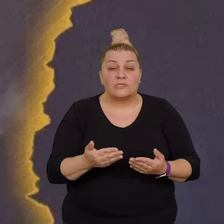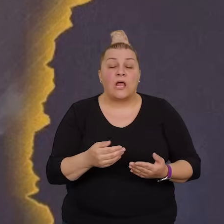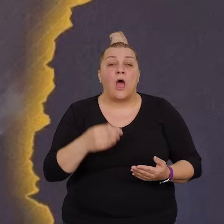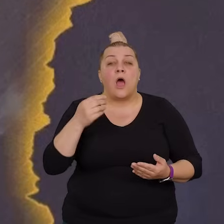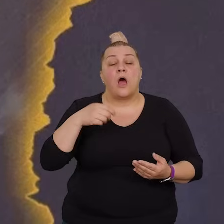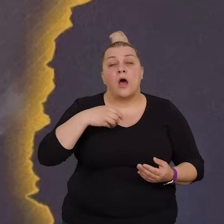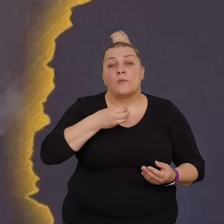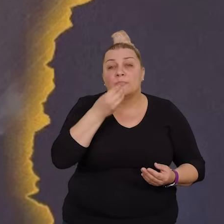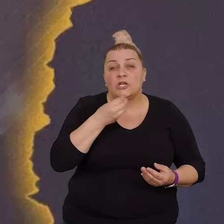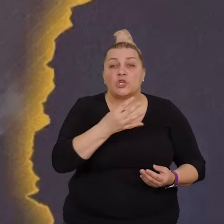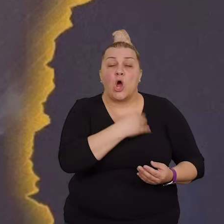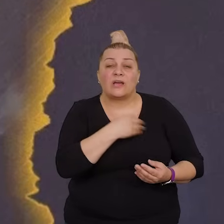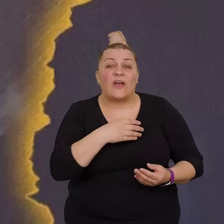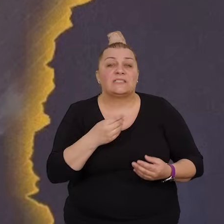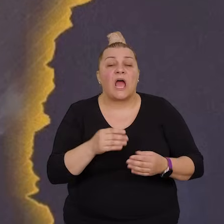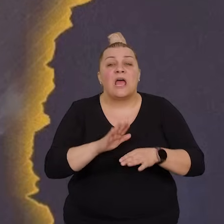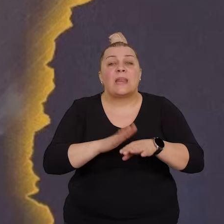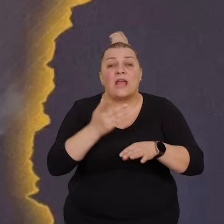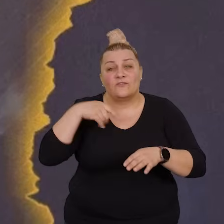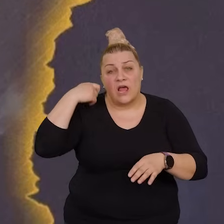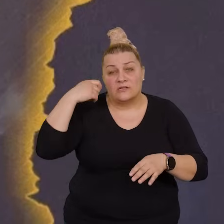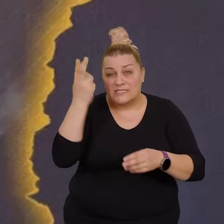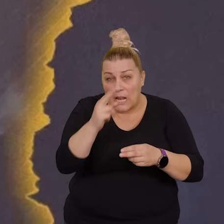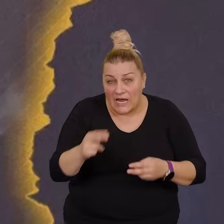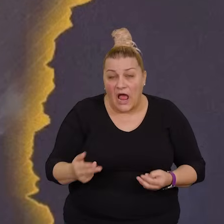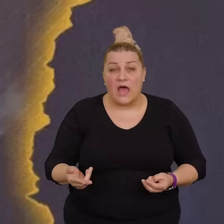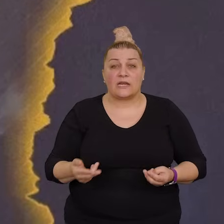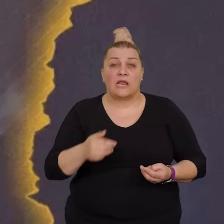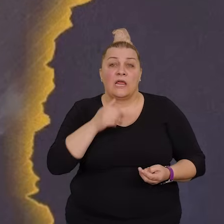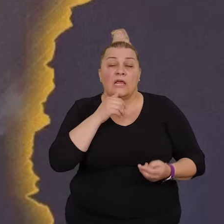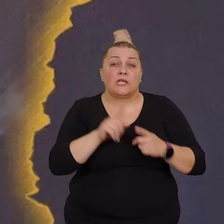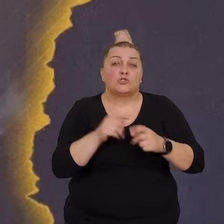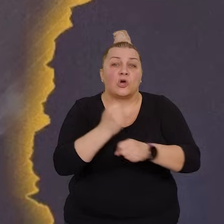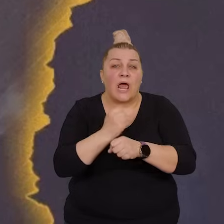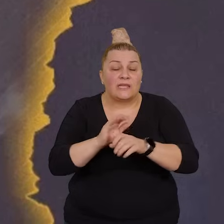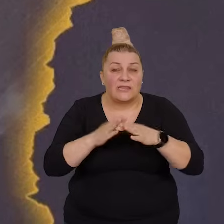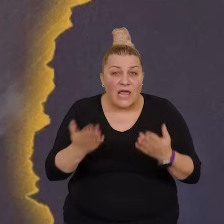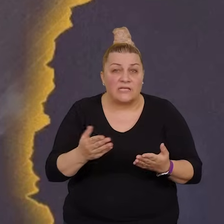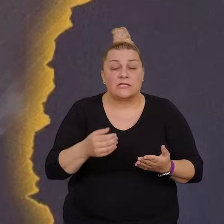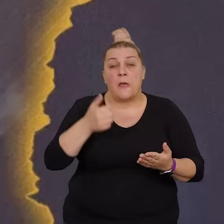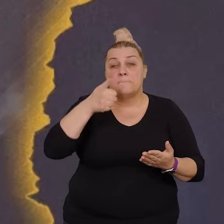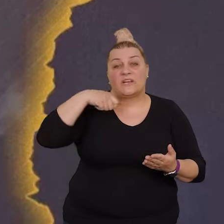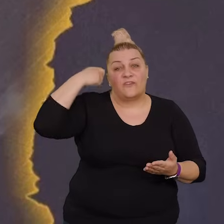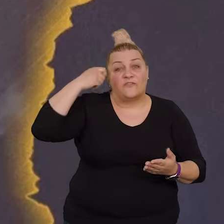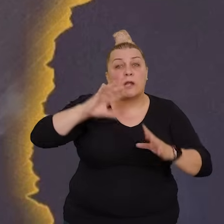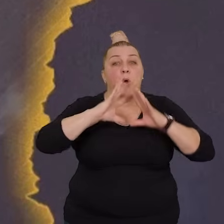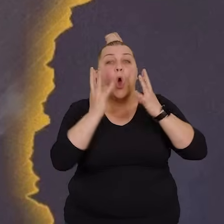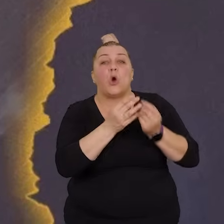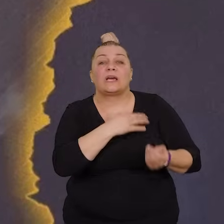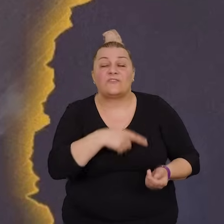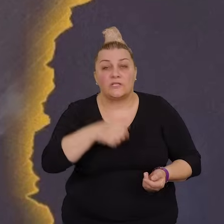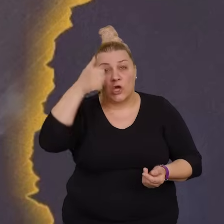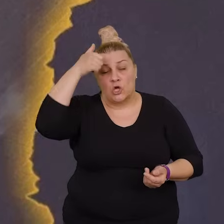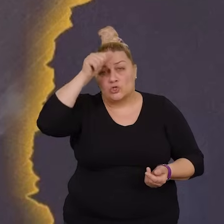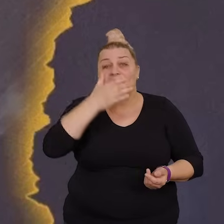slikarima, pa film Hrvatska najvina umjetnost sa Martin Šinom kao naratorom teksta. Pa sam radio prvi film u Hrvatskoj uopće, Lijepa naša, sa Enom